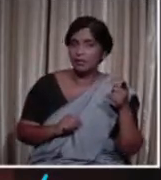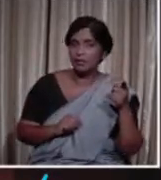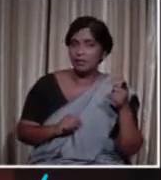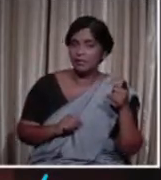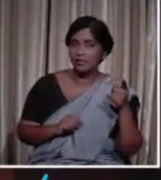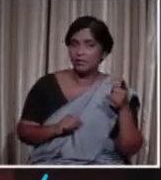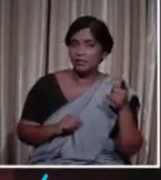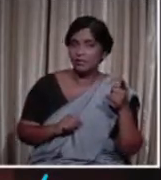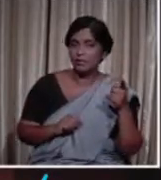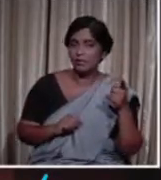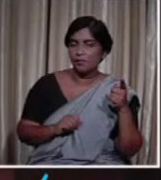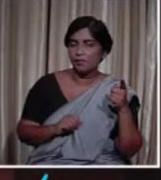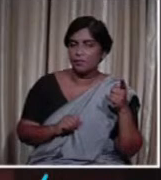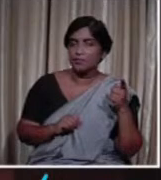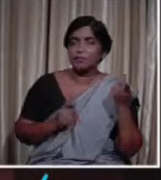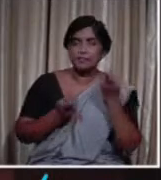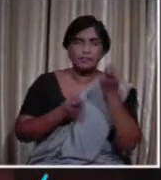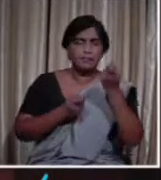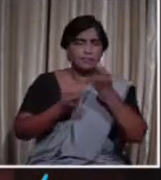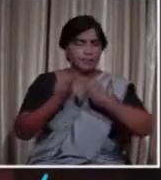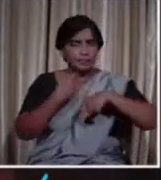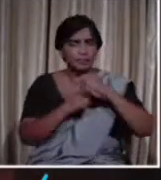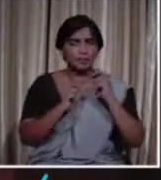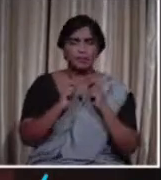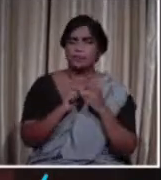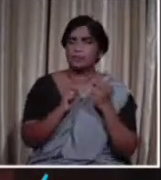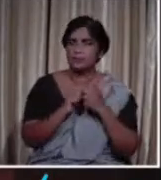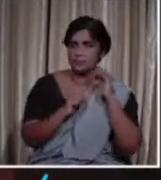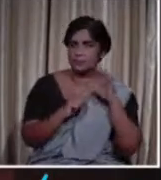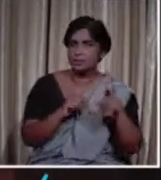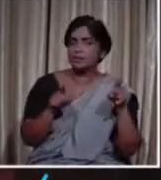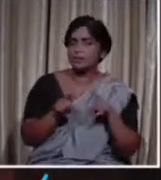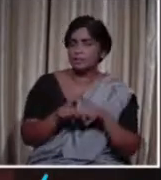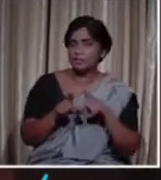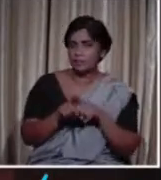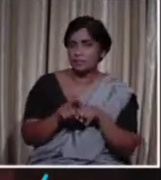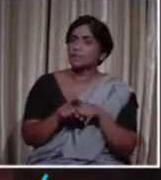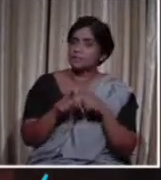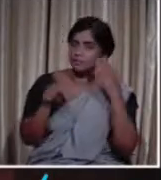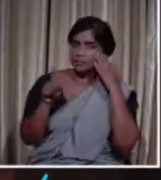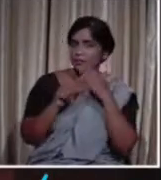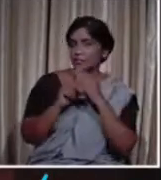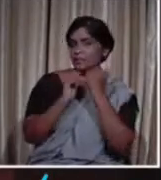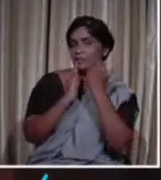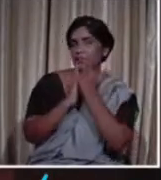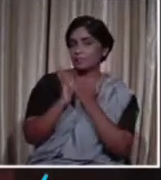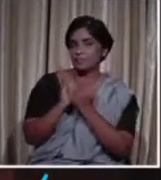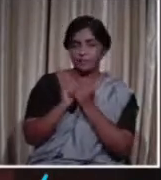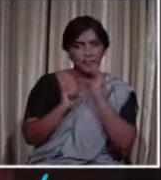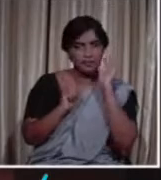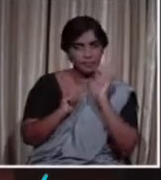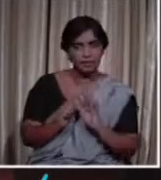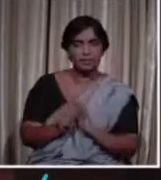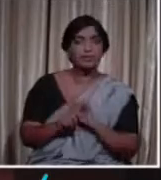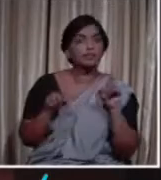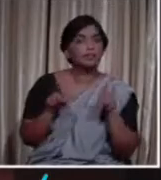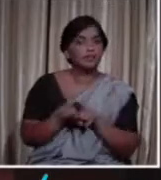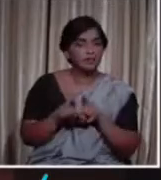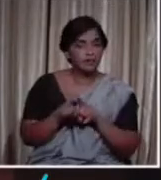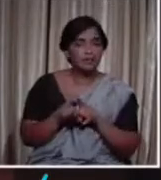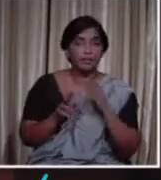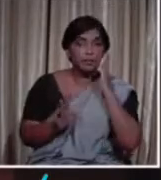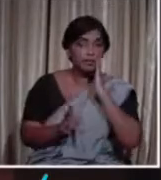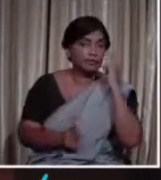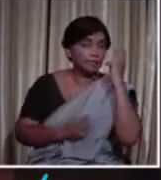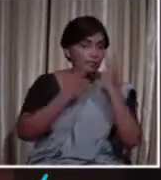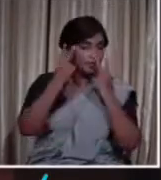ෆන්ඩ්ස් රීපැට්‍රියේට් කිරීමේ ගැටලුවක් තිබෙනවා. මෙන්න මේක පිළිබඳව වැඩපිළිවෙලක් යොදන්නට තෝරන. ඒ වගේම මේ ටුවරිසම්